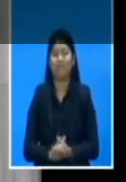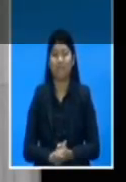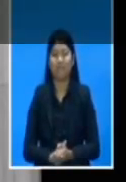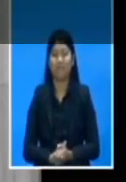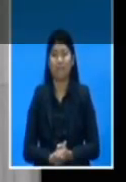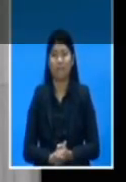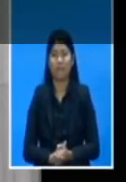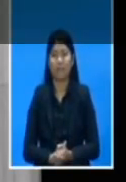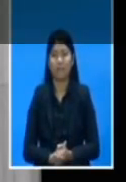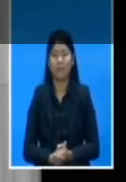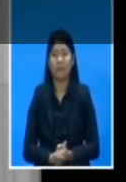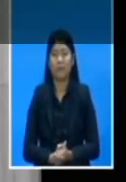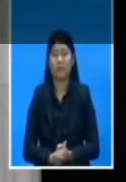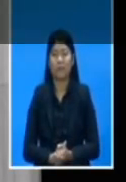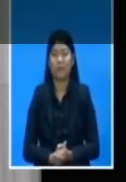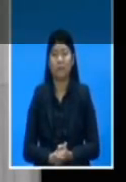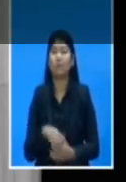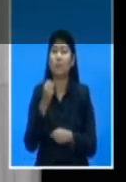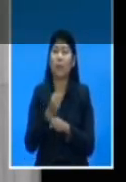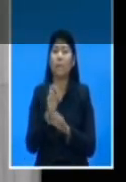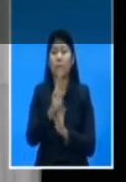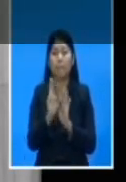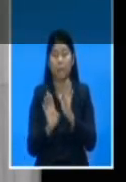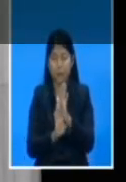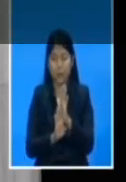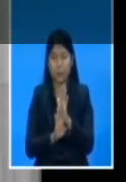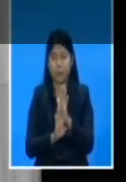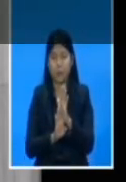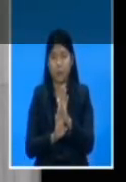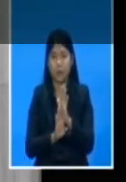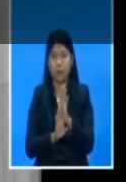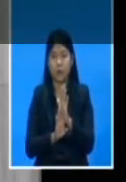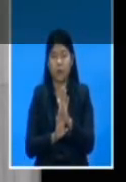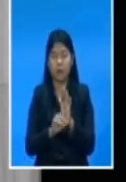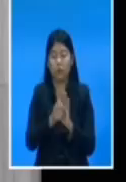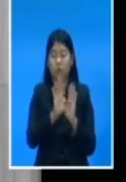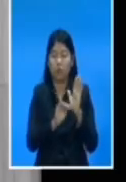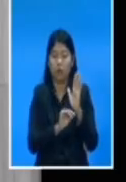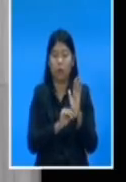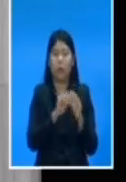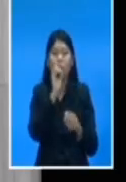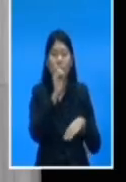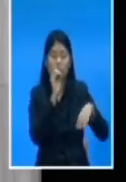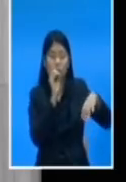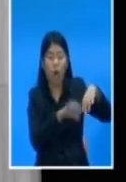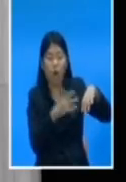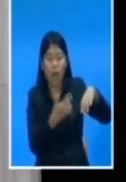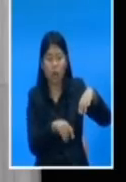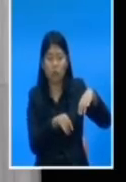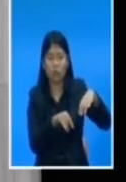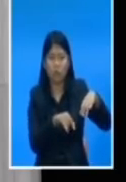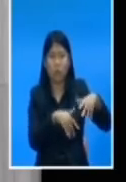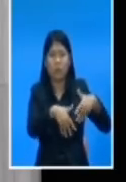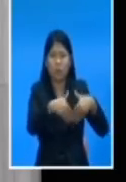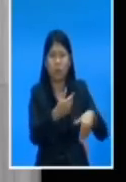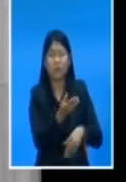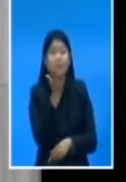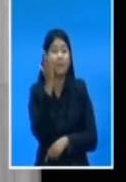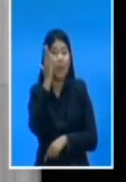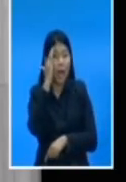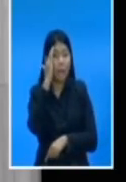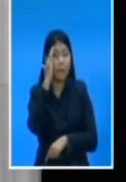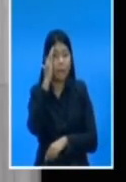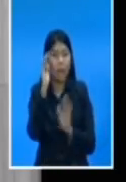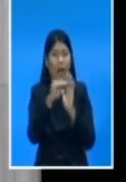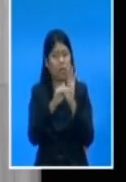จะต้องสร้างระบบที่จะแจ้งความคืบหน้าให้ประชาชนทราบหรือให้ประชาชนเข้าถึงข้อมูลเหล่